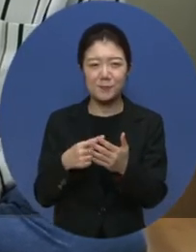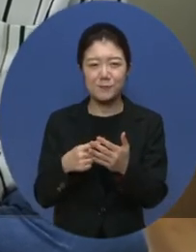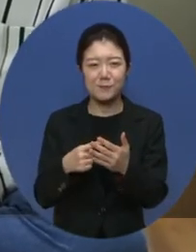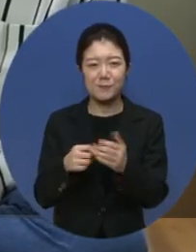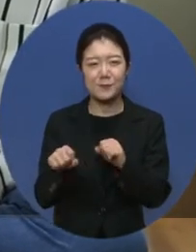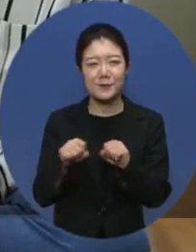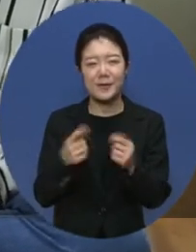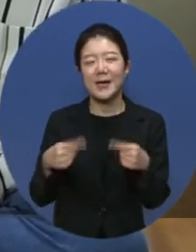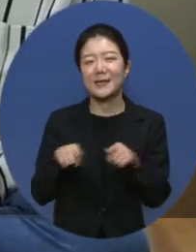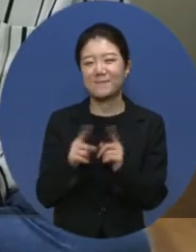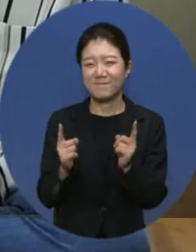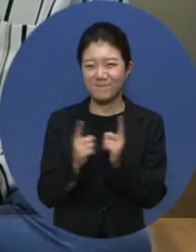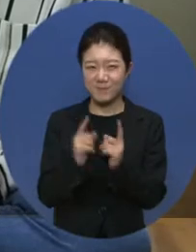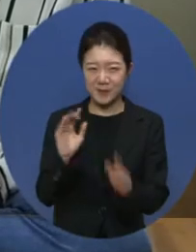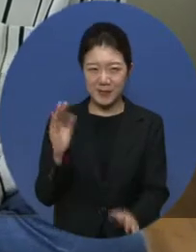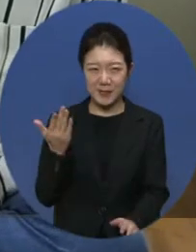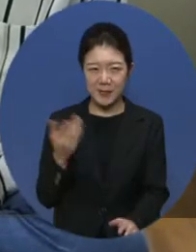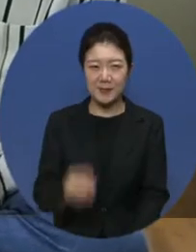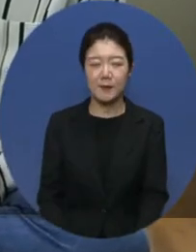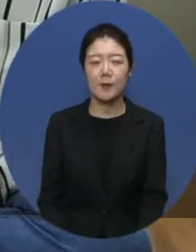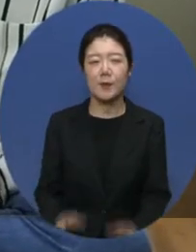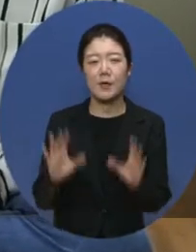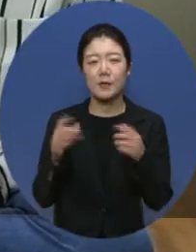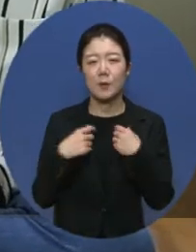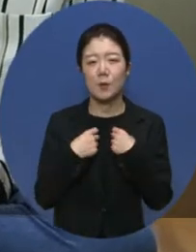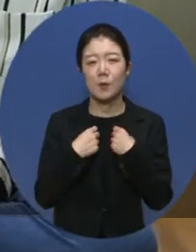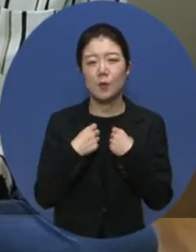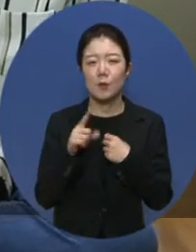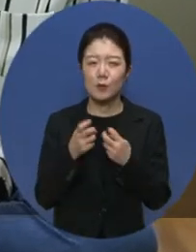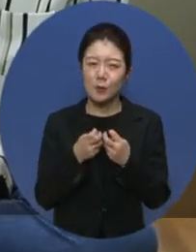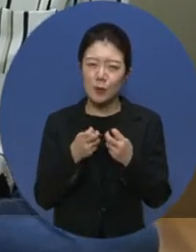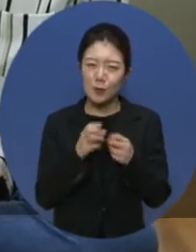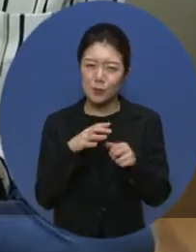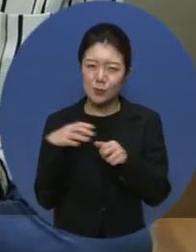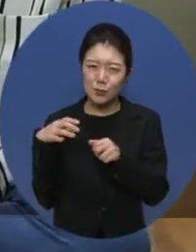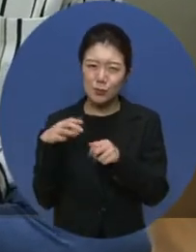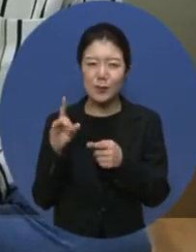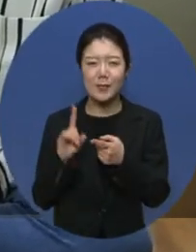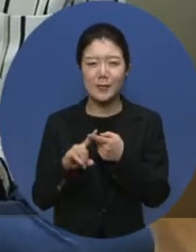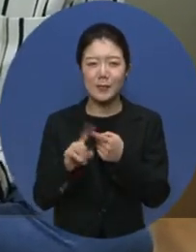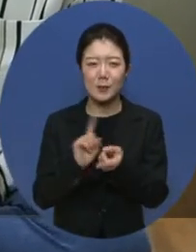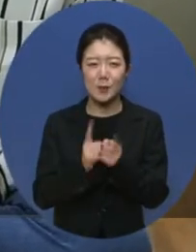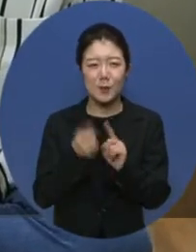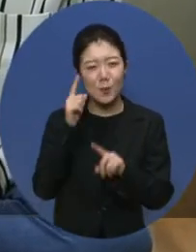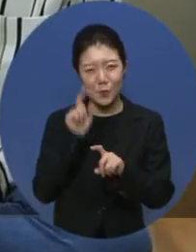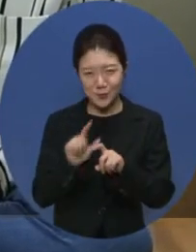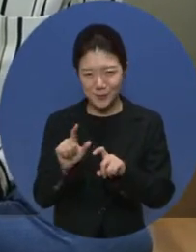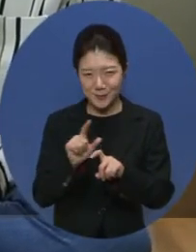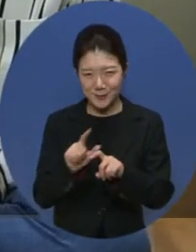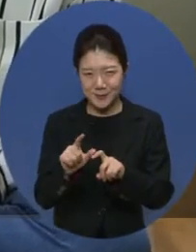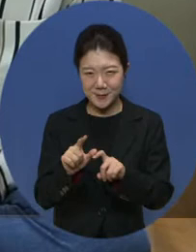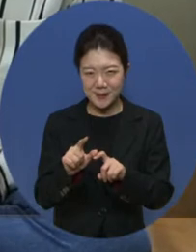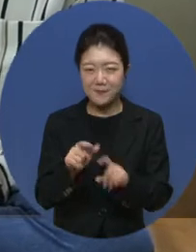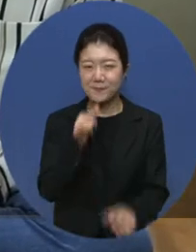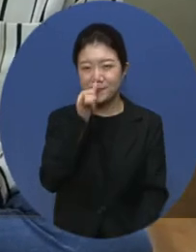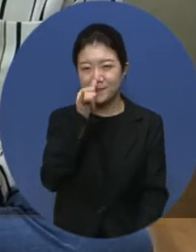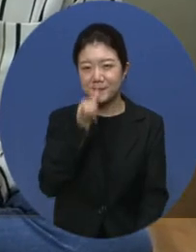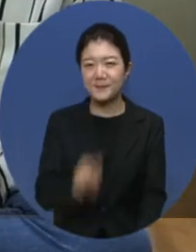해서 이제 같이 만나게 됐죠. 그러면서 아이들 옷을 어떻게 적용할 것인가 서로 고민하고 그런